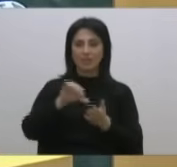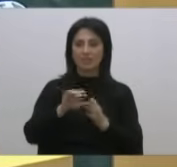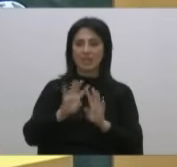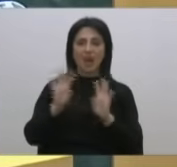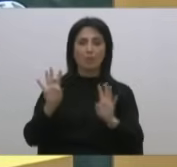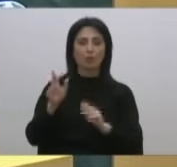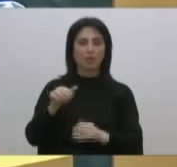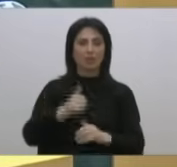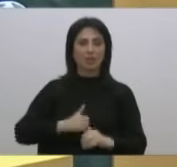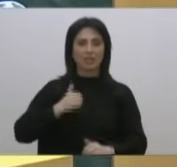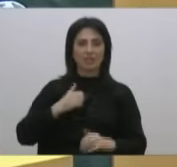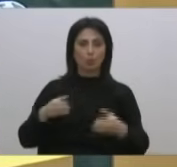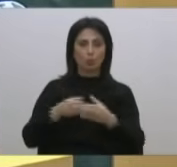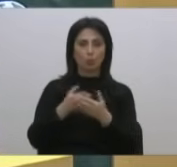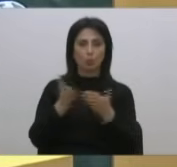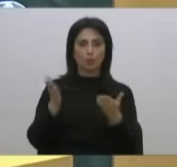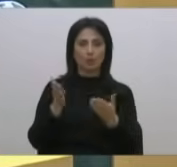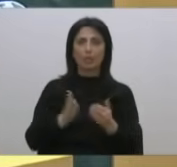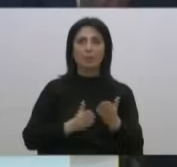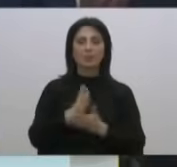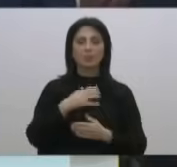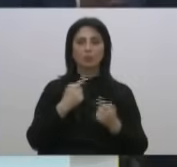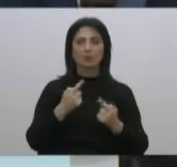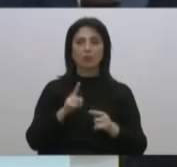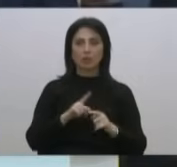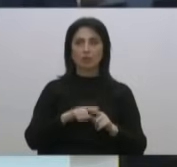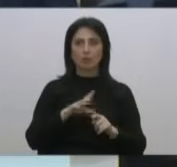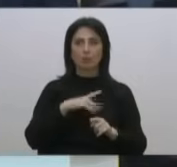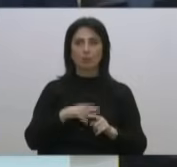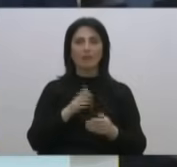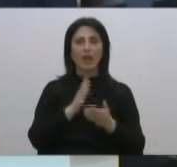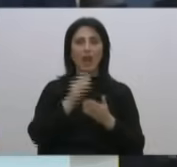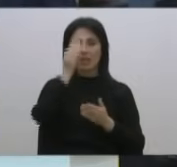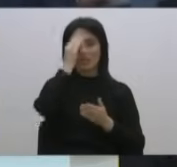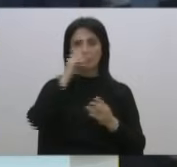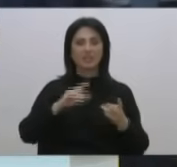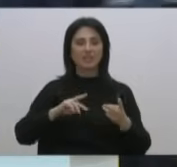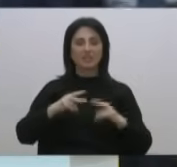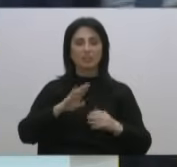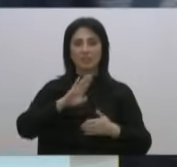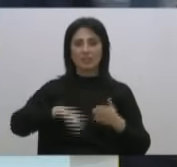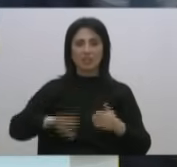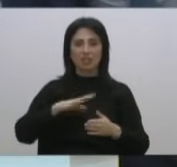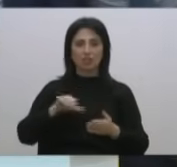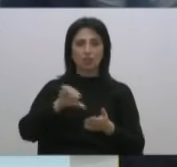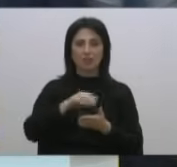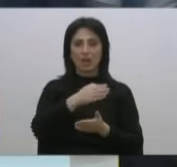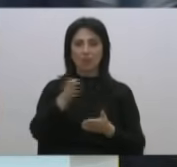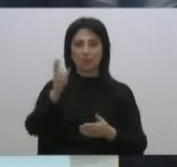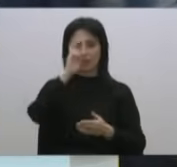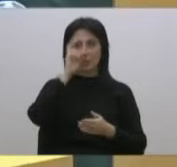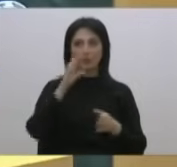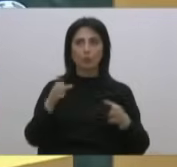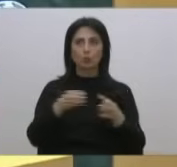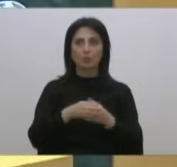წარმოდგენილი ძალიან ღირსეული გუნდით. პრინციპულად მნიშვნელოვანი იყო ის, რომ არსებითი ცვლილების გარეშე იქნა წარმოდგენილი